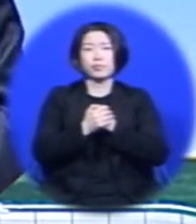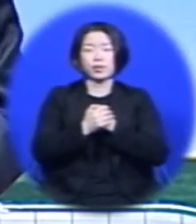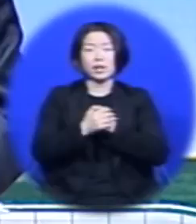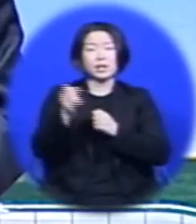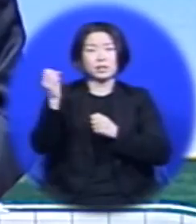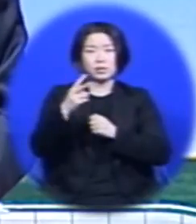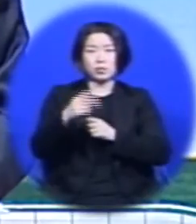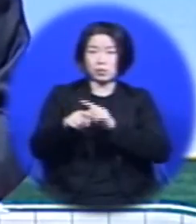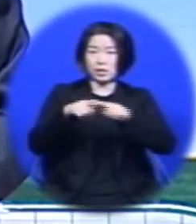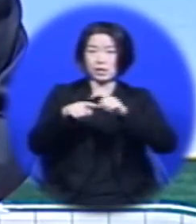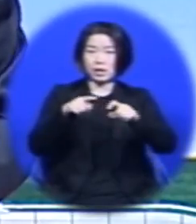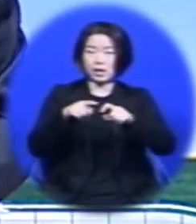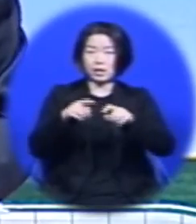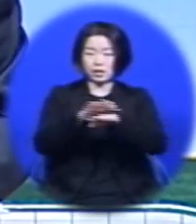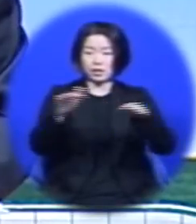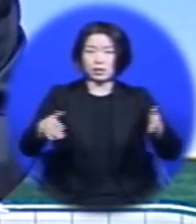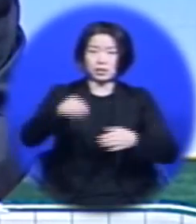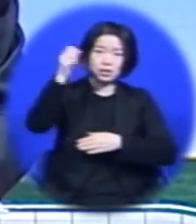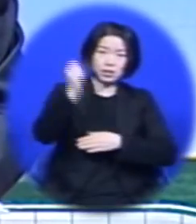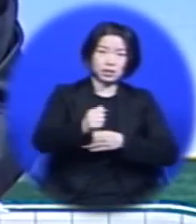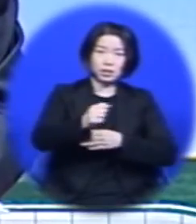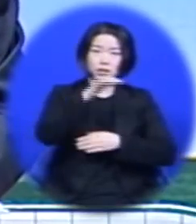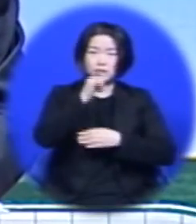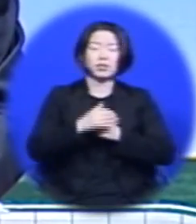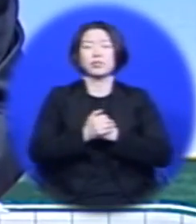그리고는 칼을 탁자 위에 꽂았습니다